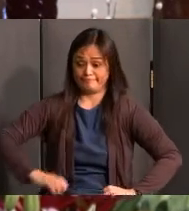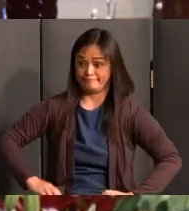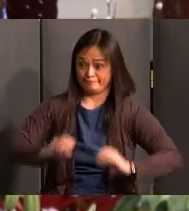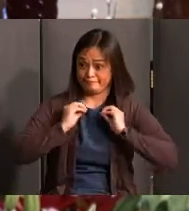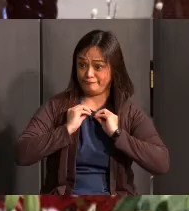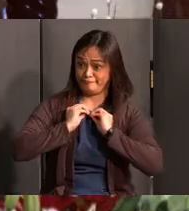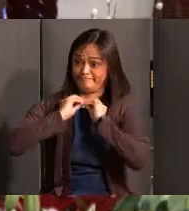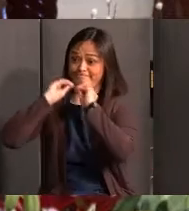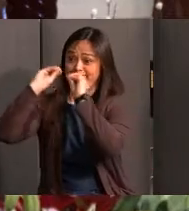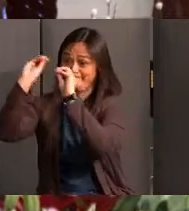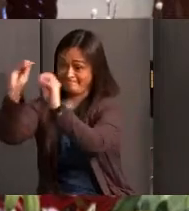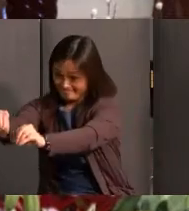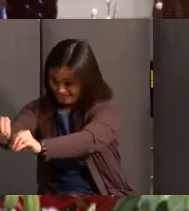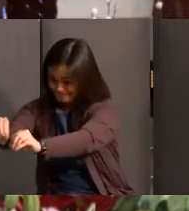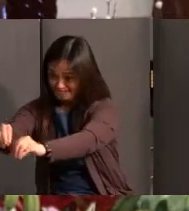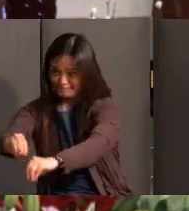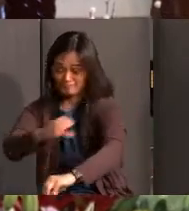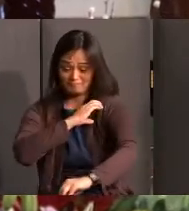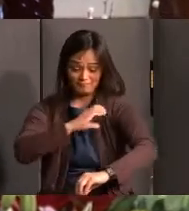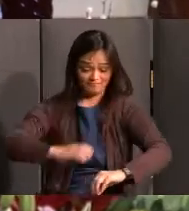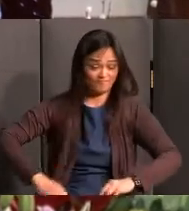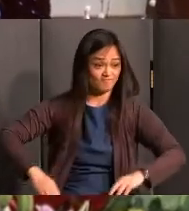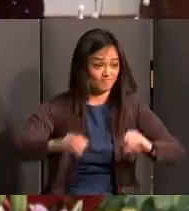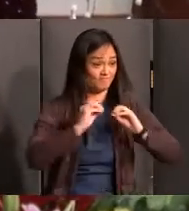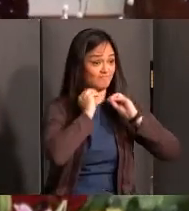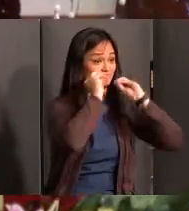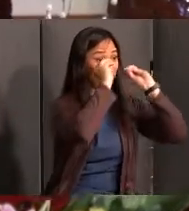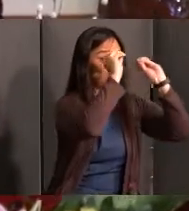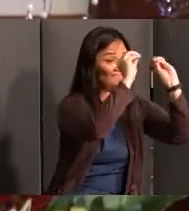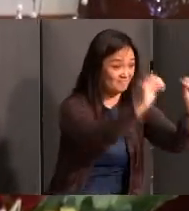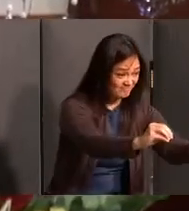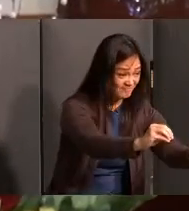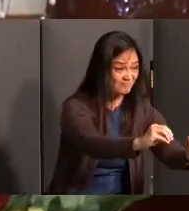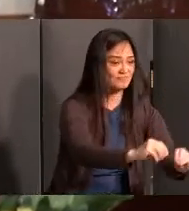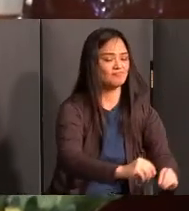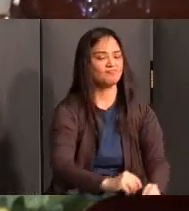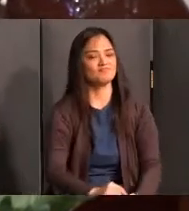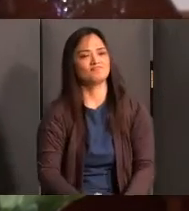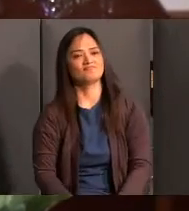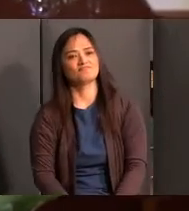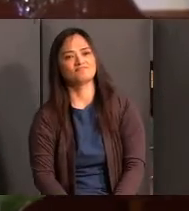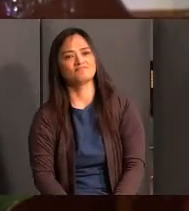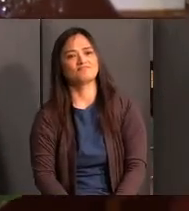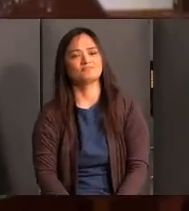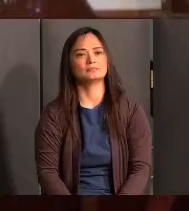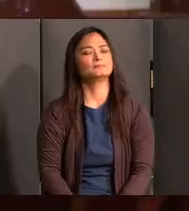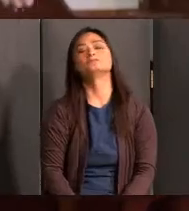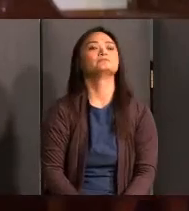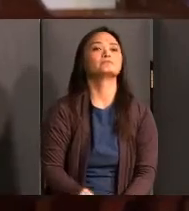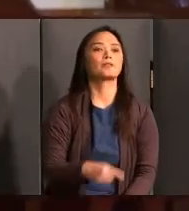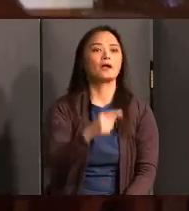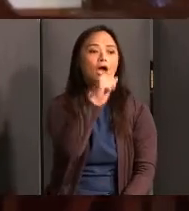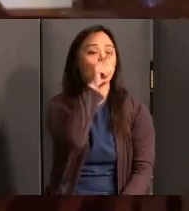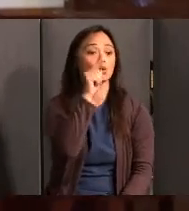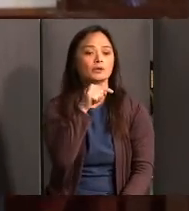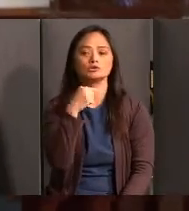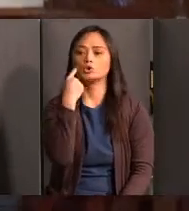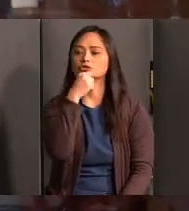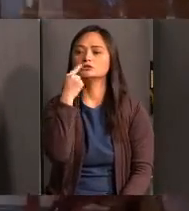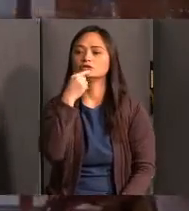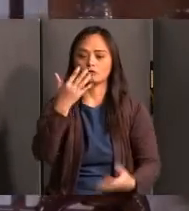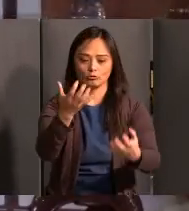Makinig kayo maigi. Sino ba rito ang gustong gumraduate? Galing ba saan yung iyong